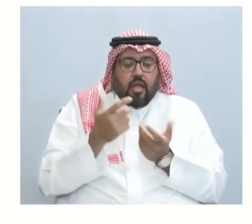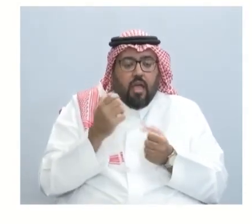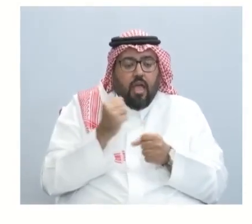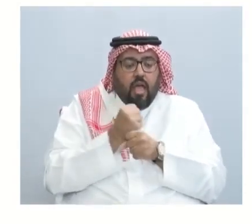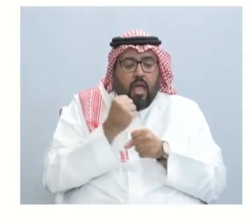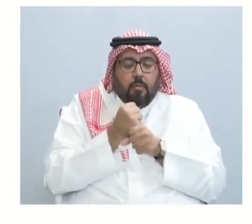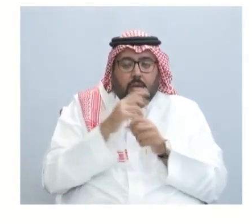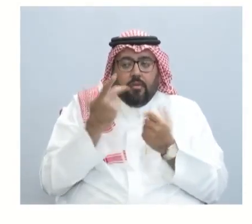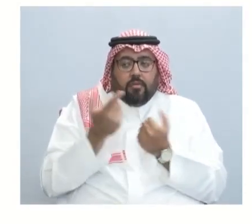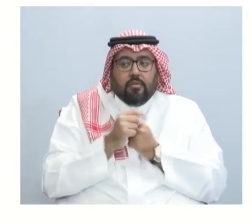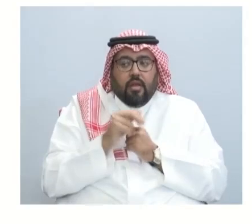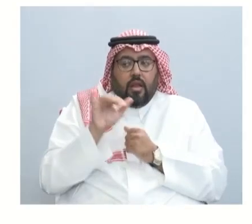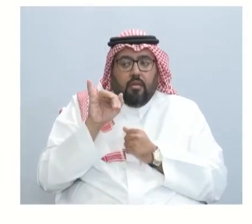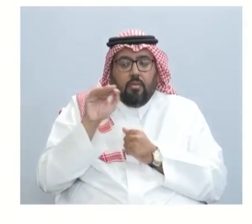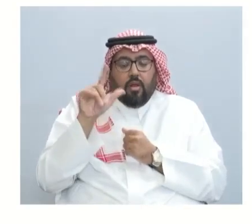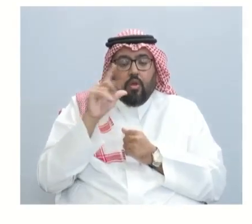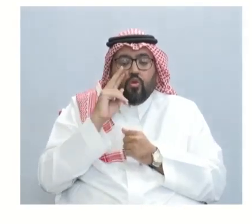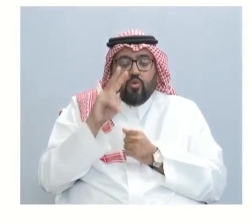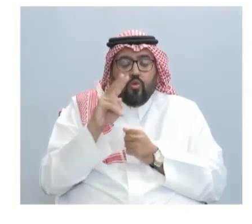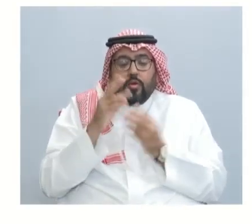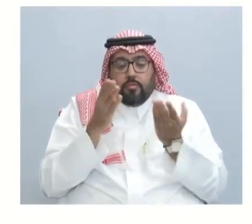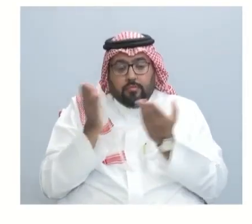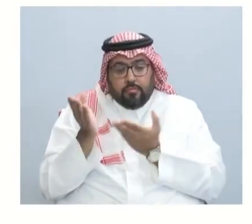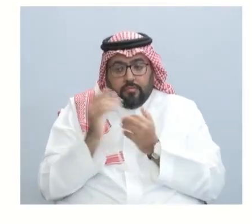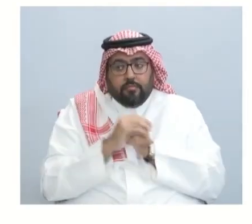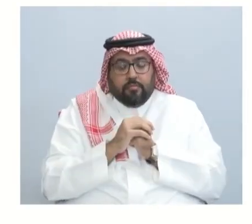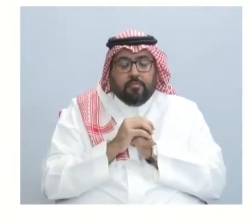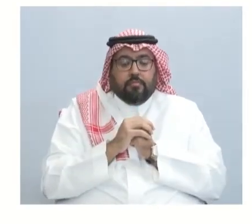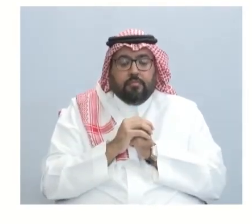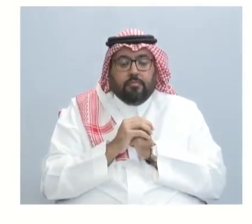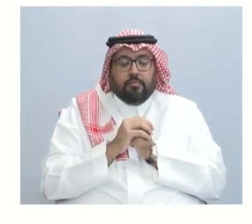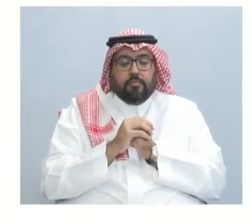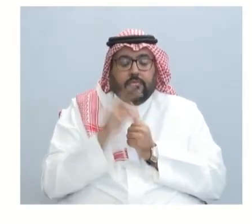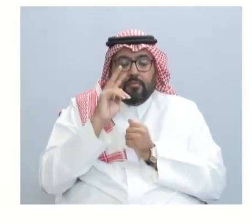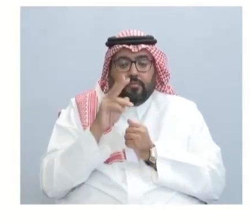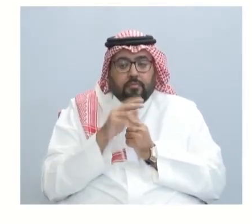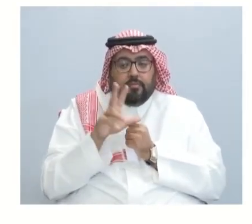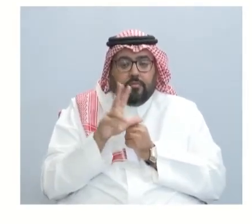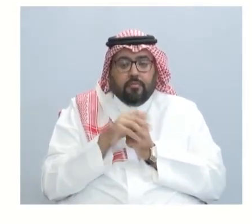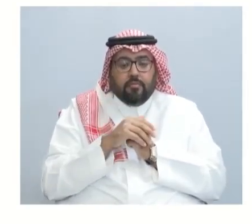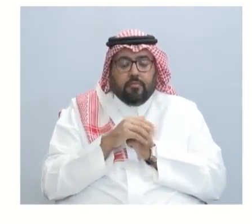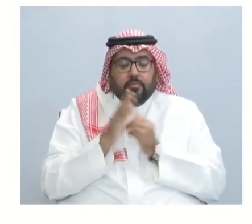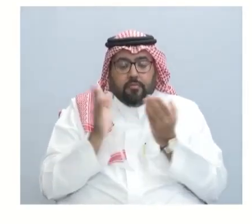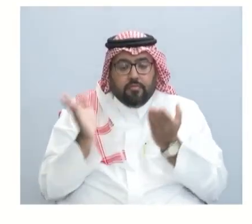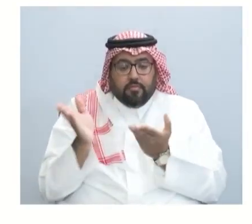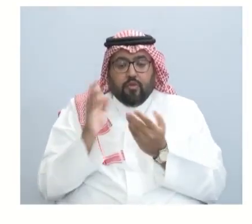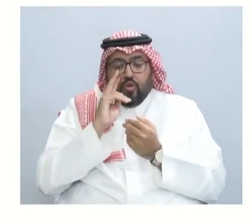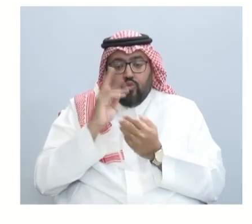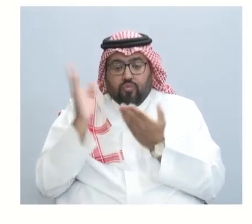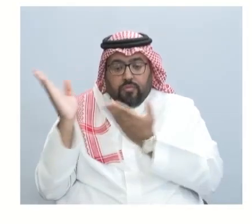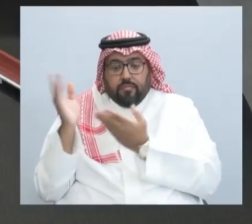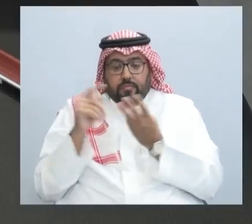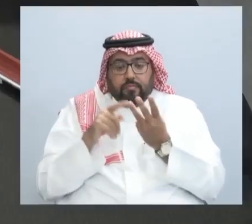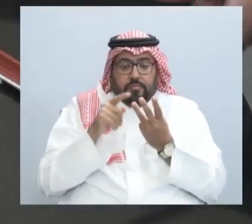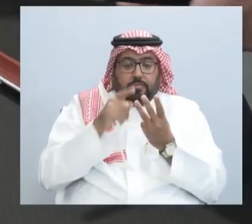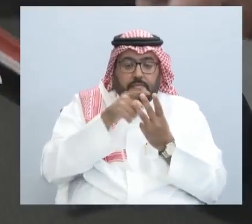ان يحدث لهذا المخلوق نشاهد معا عزيزي الطالب وعزيزي الطالبه لدينا هذه الادوات الثلاث